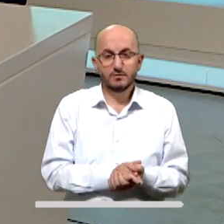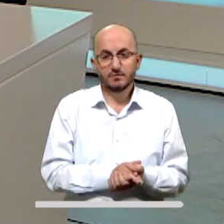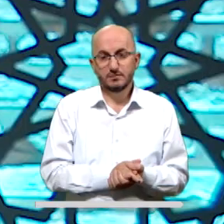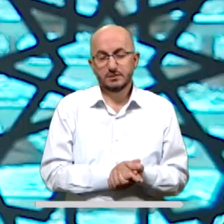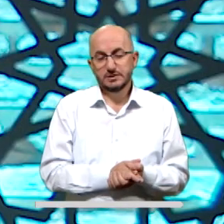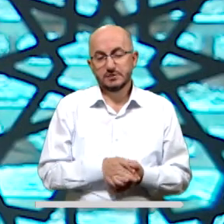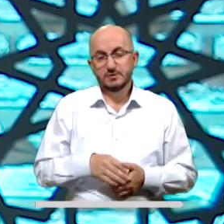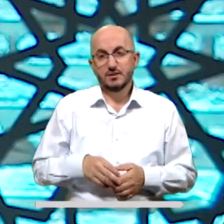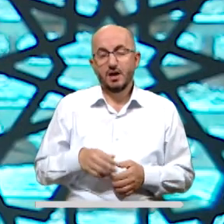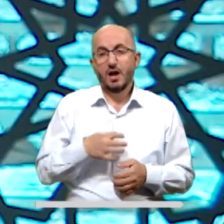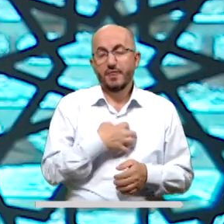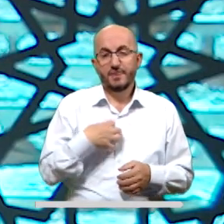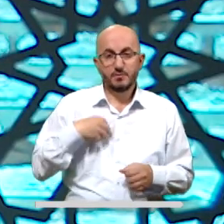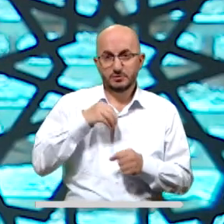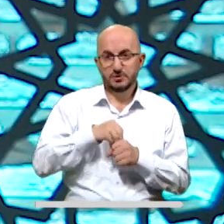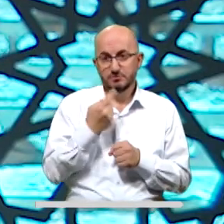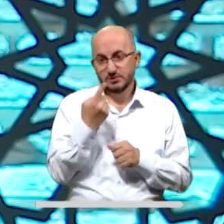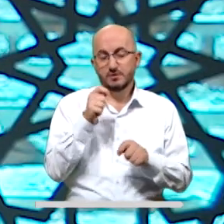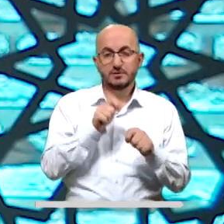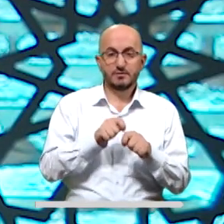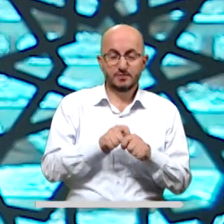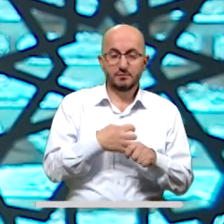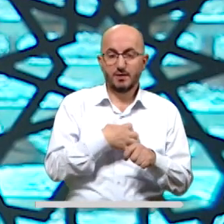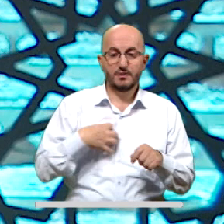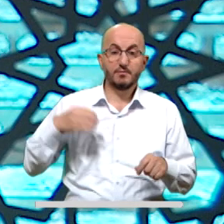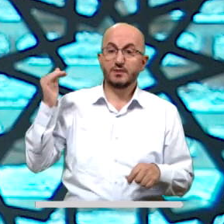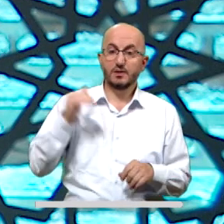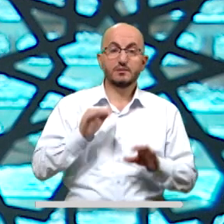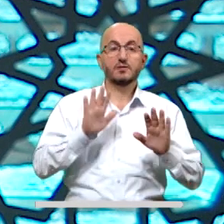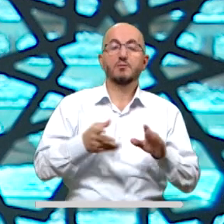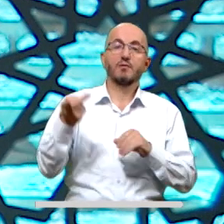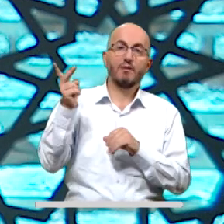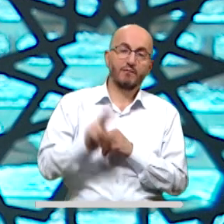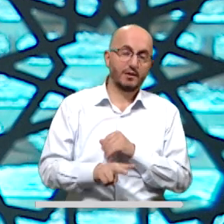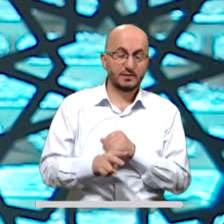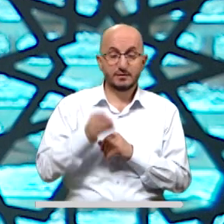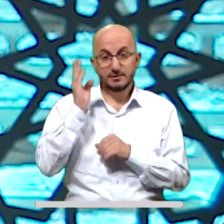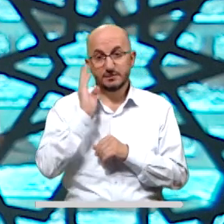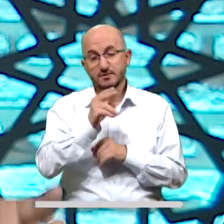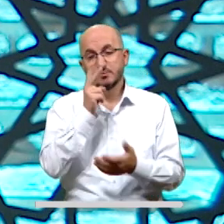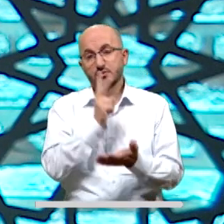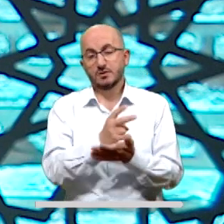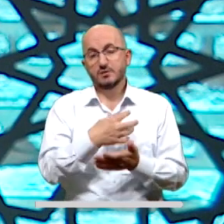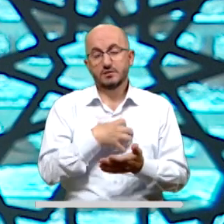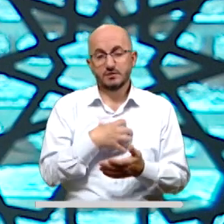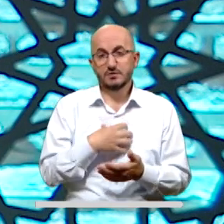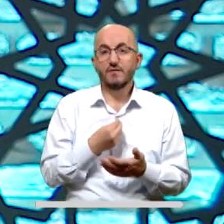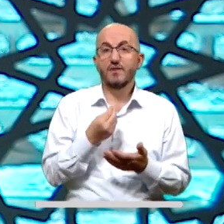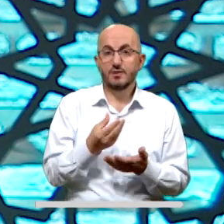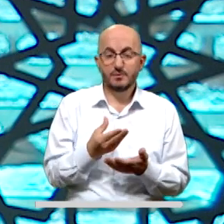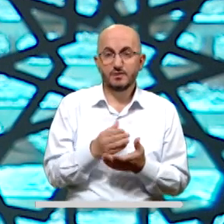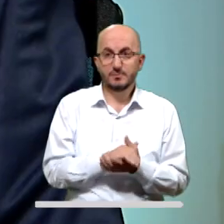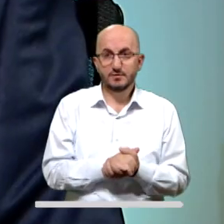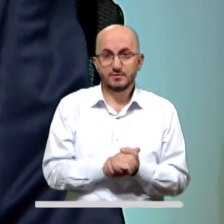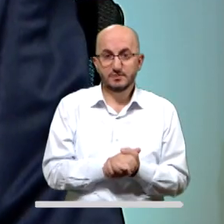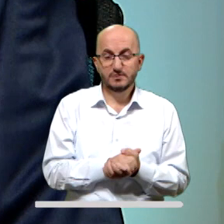Bir tanesini annem için yaptım diyor. Annem gelecekti ama vefat etti. Gidince orada bu kararı kendisi verebilir mi hocam? Bunu anneme yapıyorum